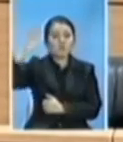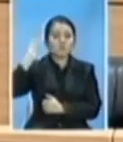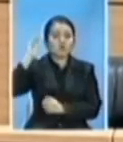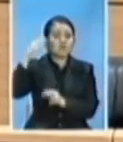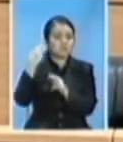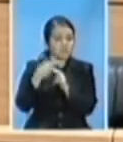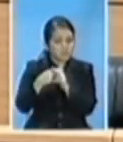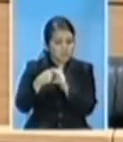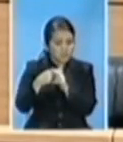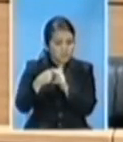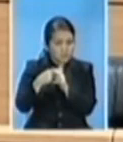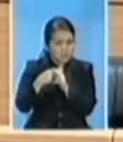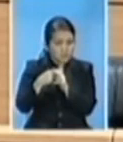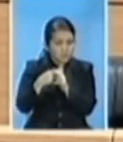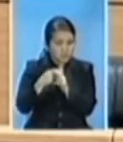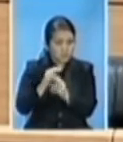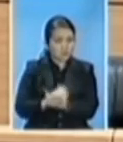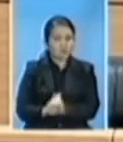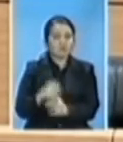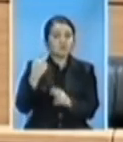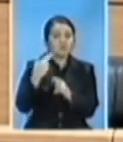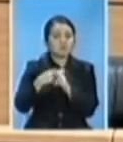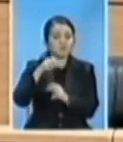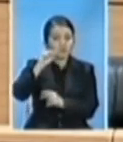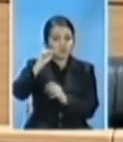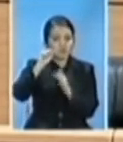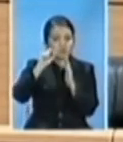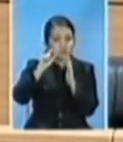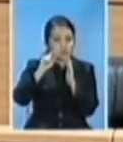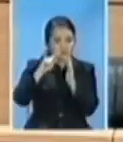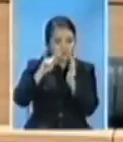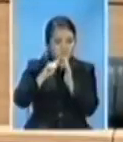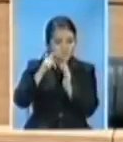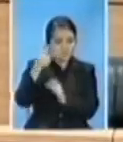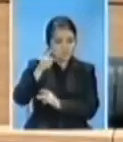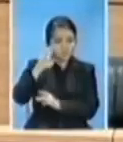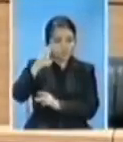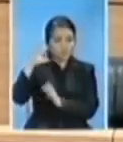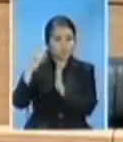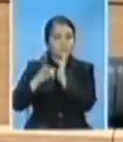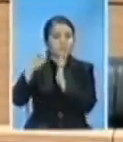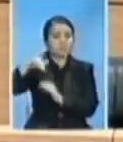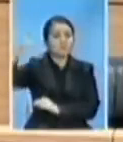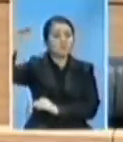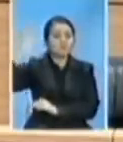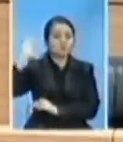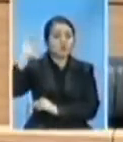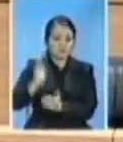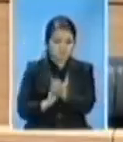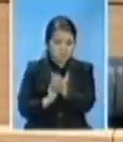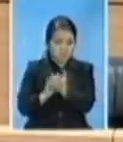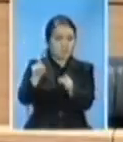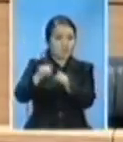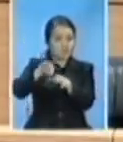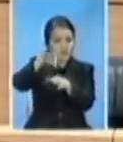ที่ชื่อสุทธิชัยแต่นามสกุลหยุ่นนะผมเป็นคนที่ชื่นชมท่านนะกาแฟด